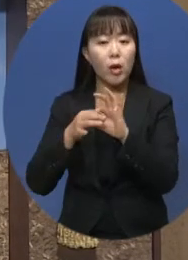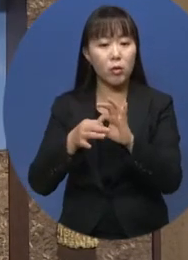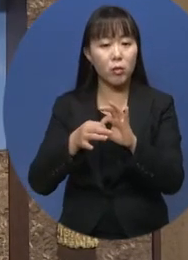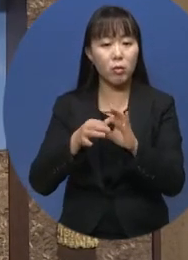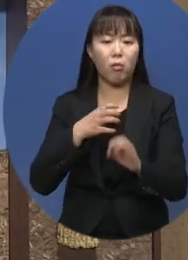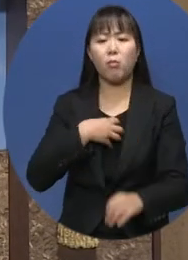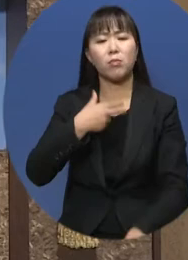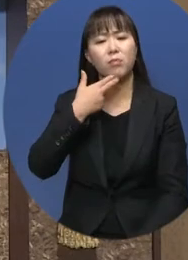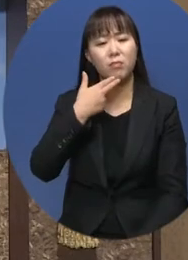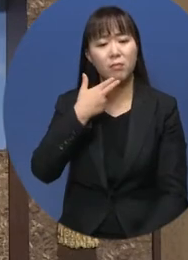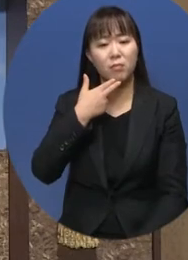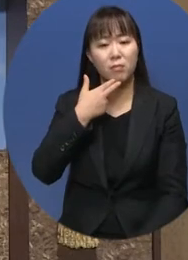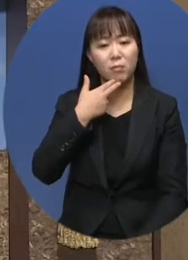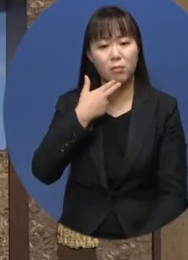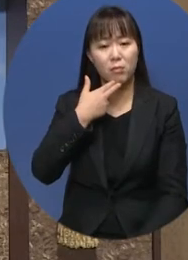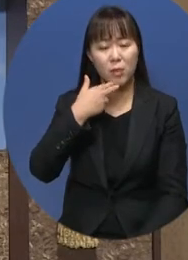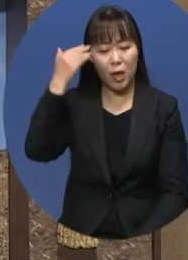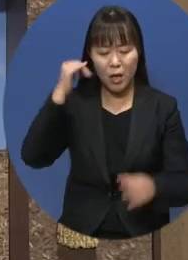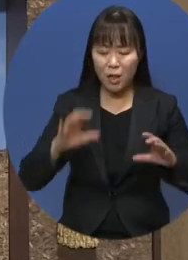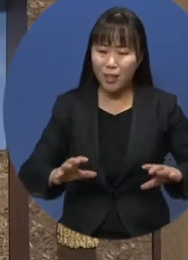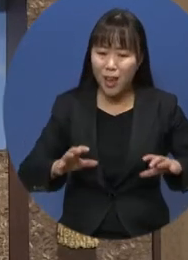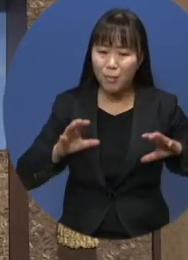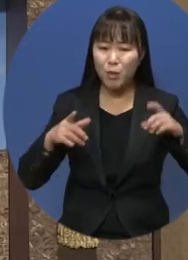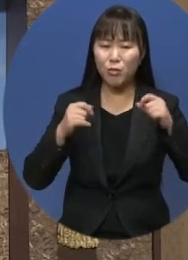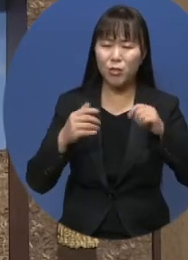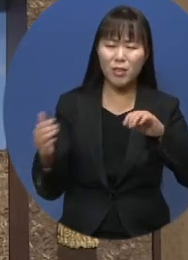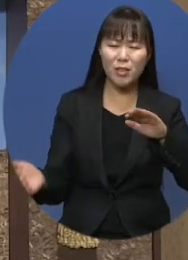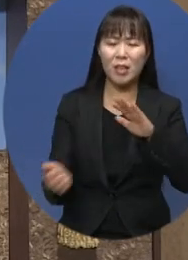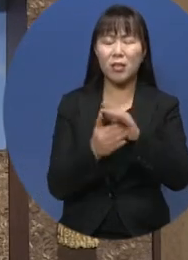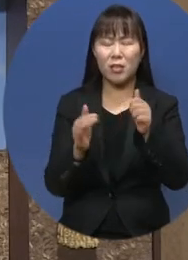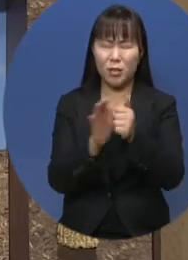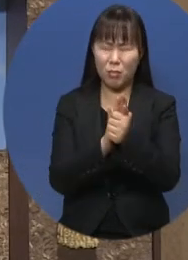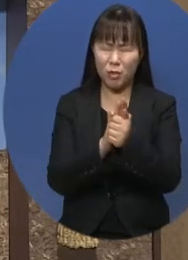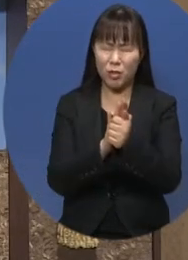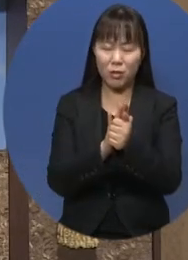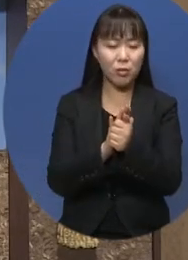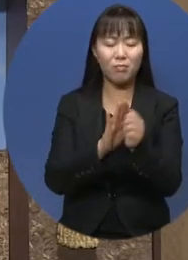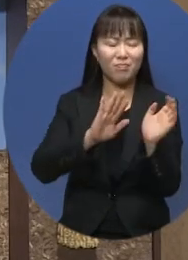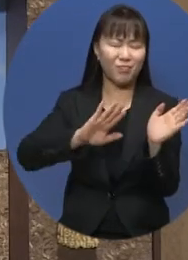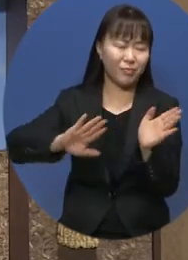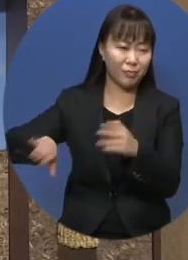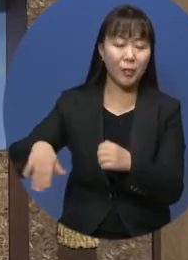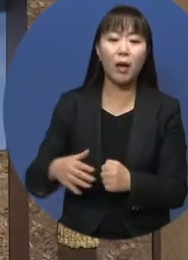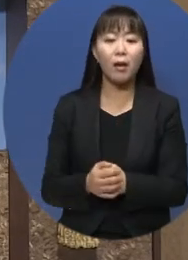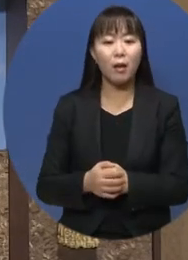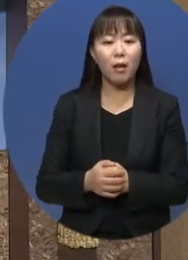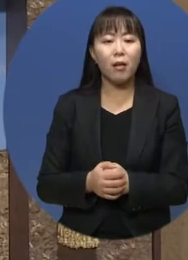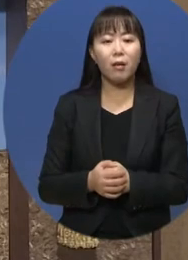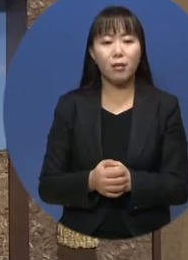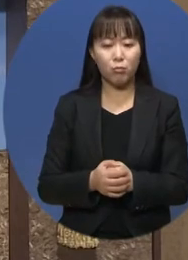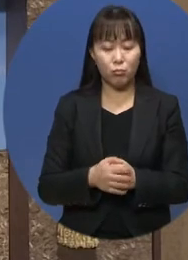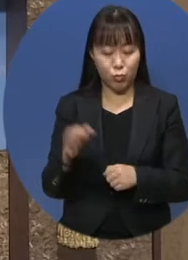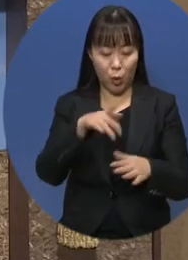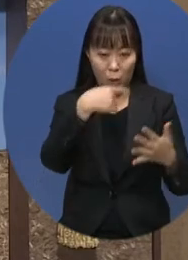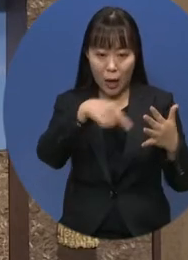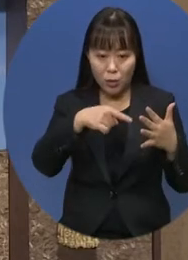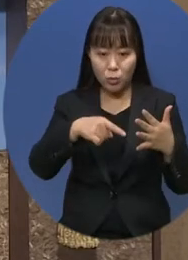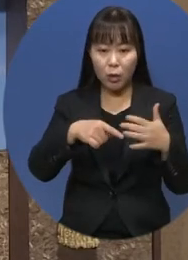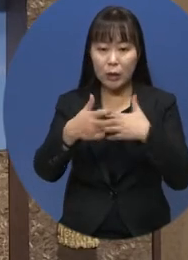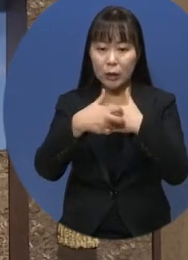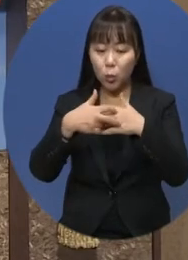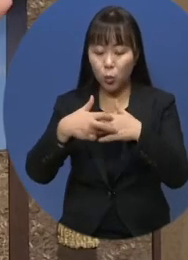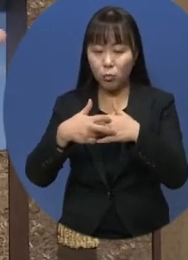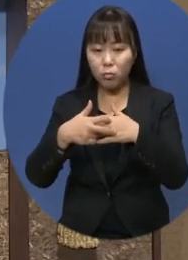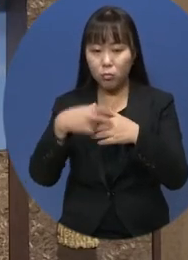걱정을 안 해요 뭐 대한민국 처럼 최상의 서비스 자 이건 나중 문제고 무상으로 가르치고 무상으로 의 5를